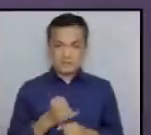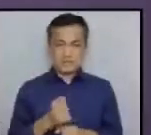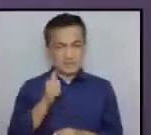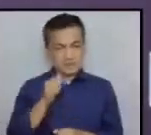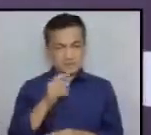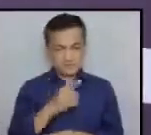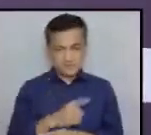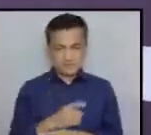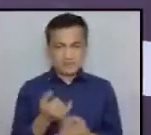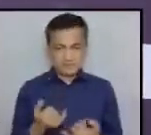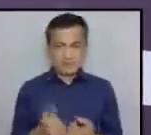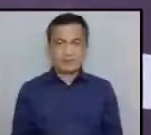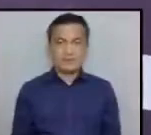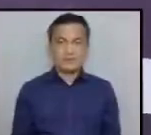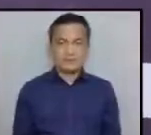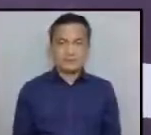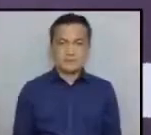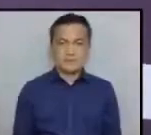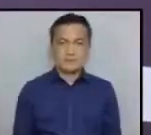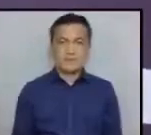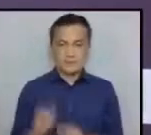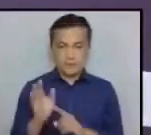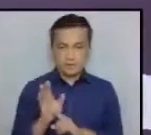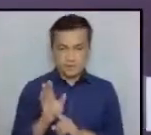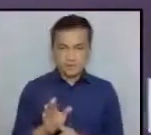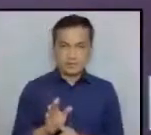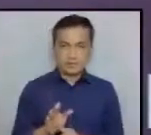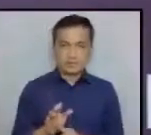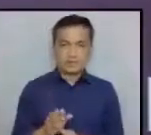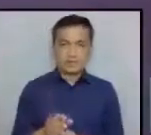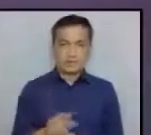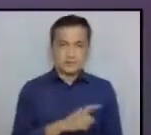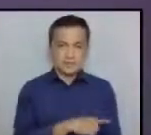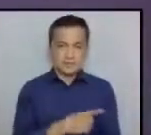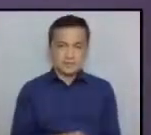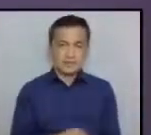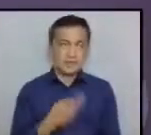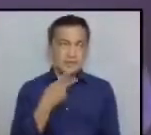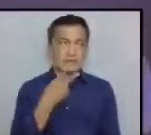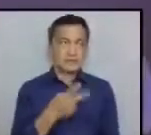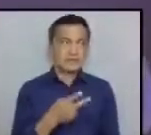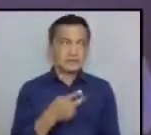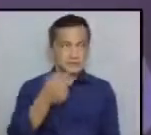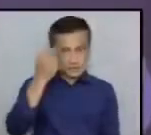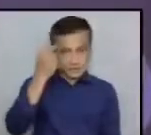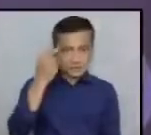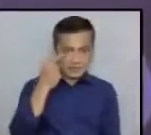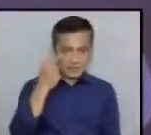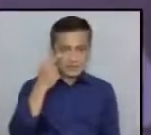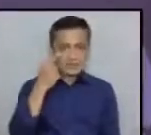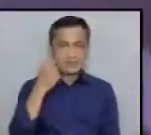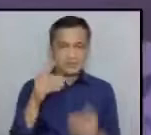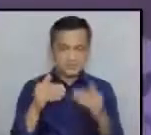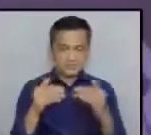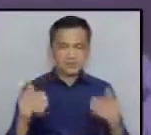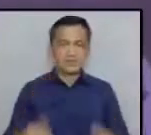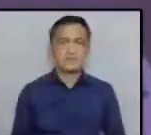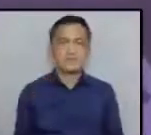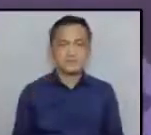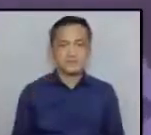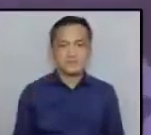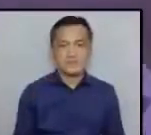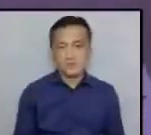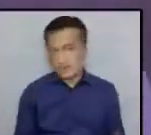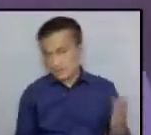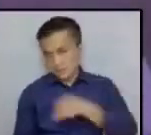araw. Ngayon po ay ipakita natin at lakasan natin ang ating boses para sa gender equality. So tayo po ay pumunta. Muli, naiyayahan ko po